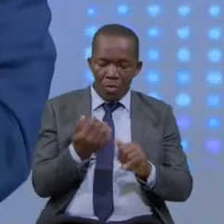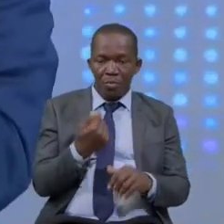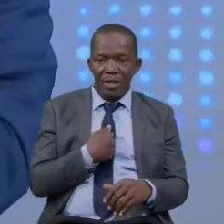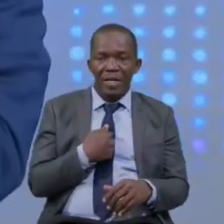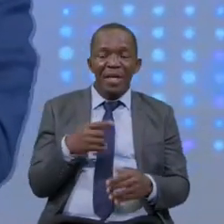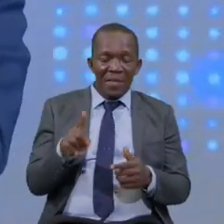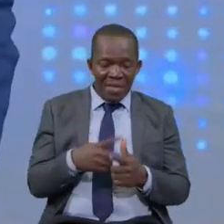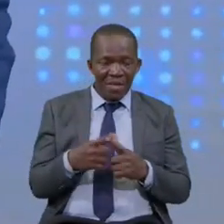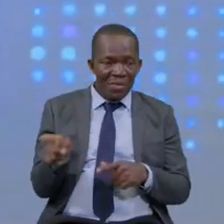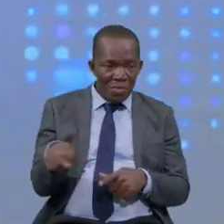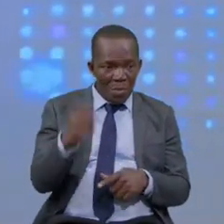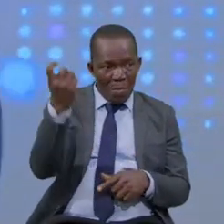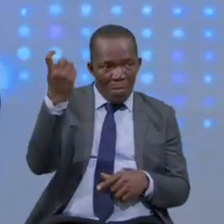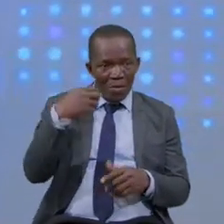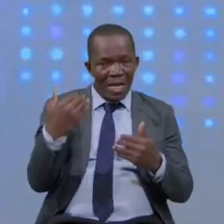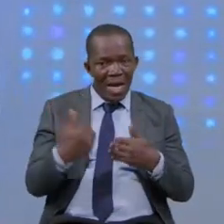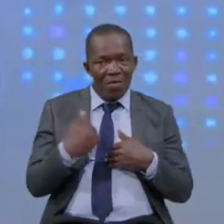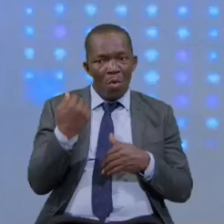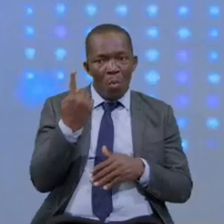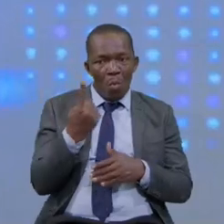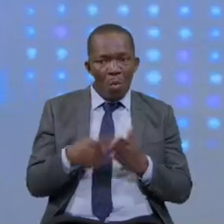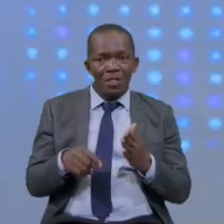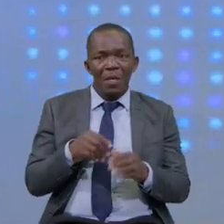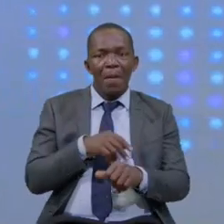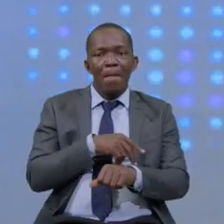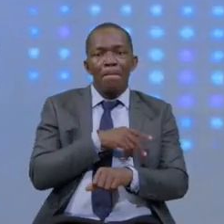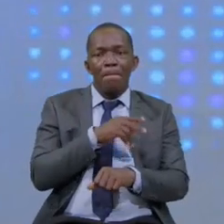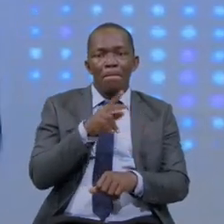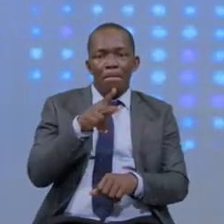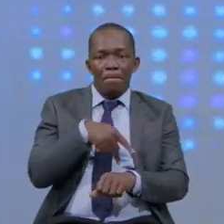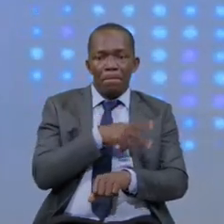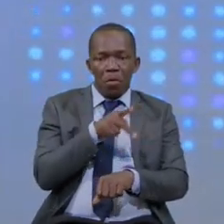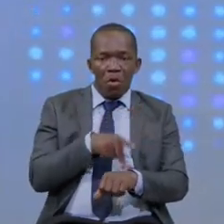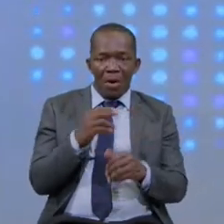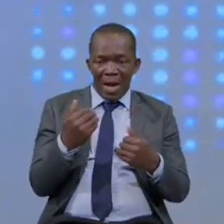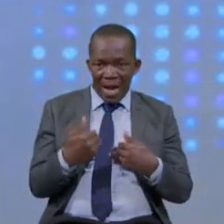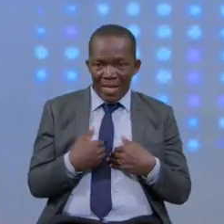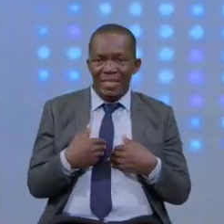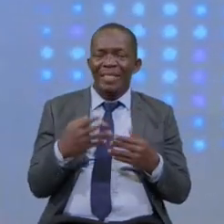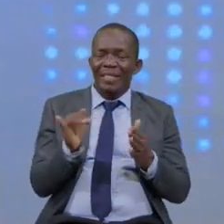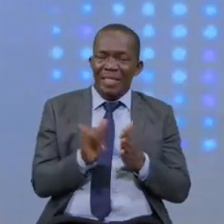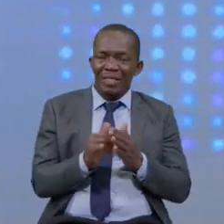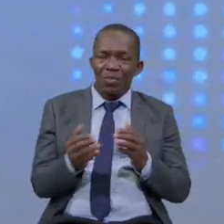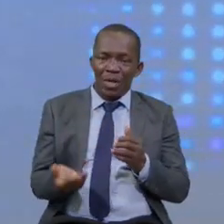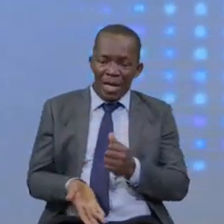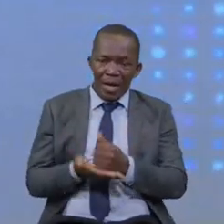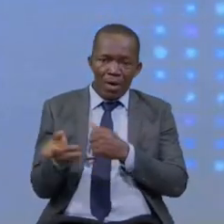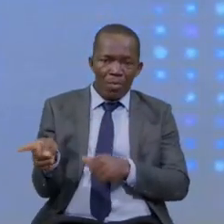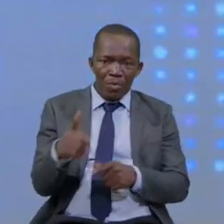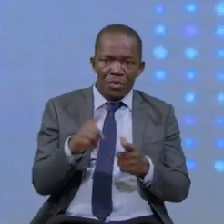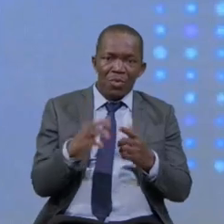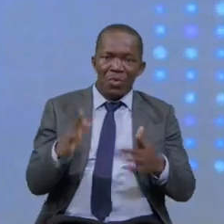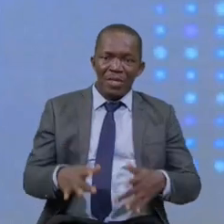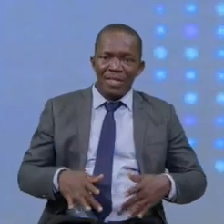Dieu, qui l'a amené à mener une vie conforme à la vie de Christ. Frère, sois